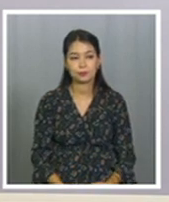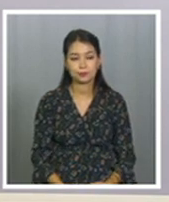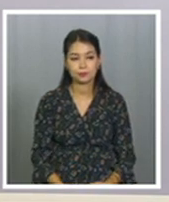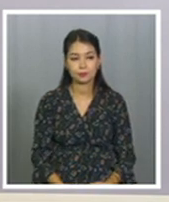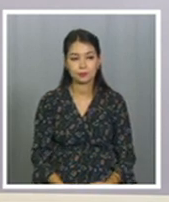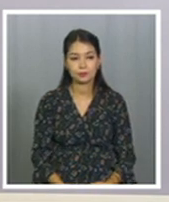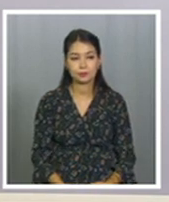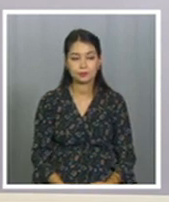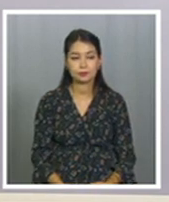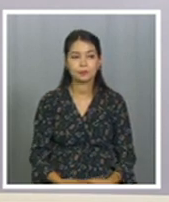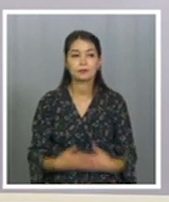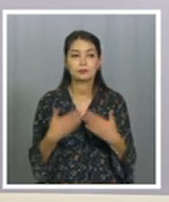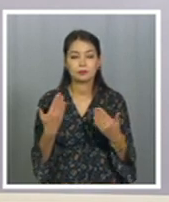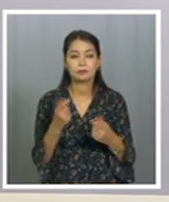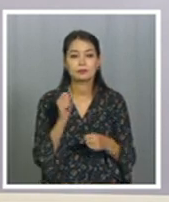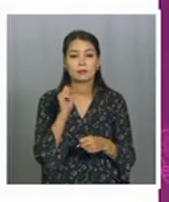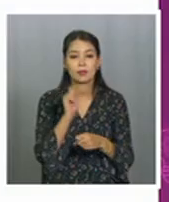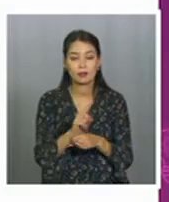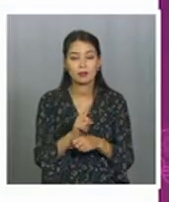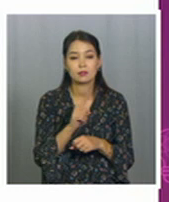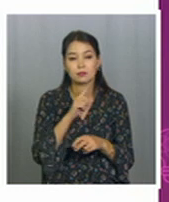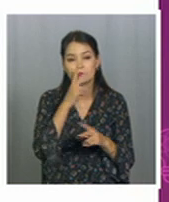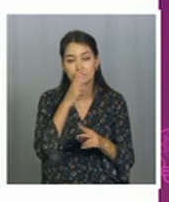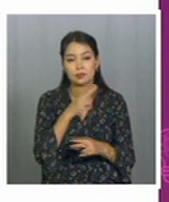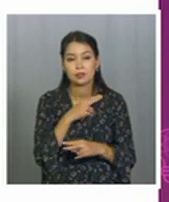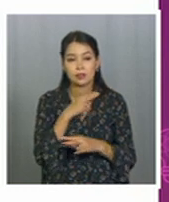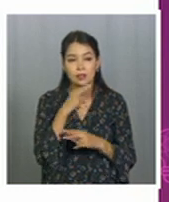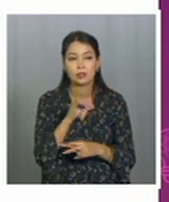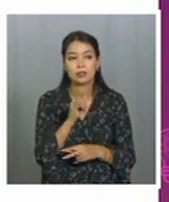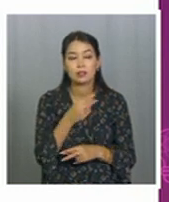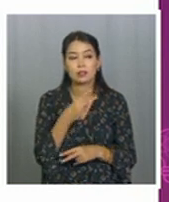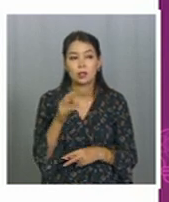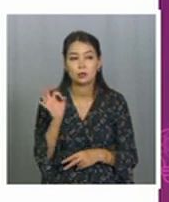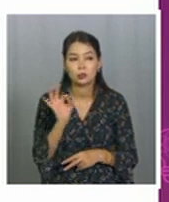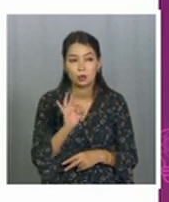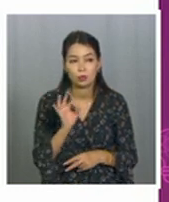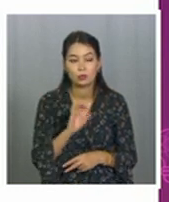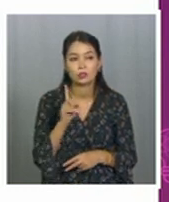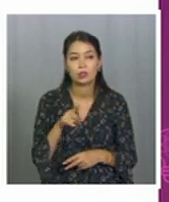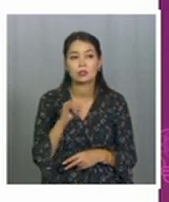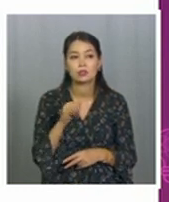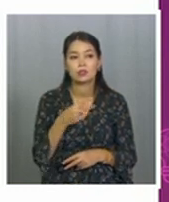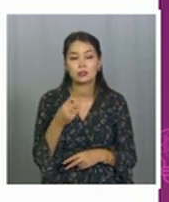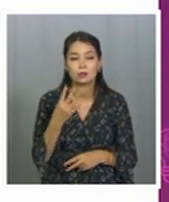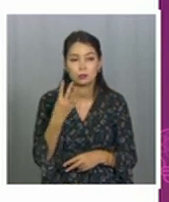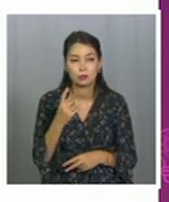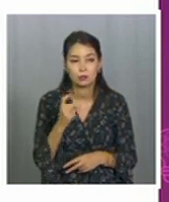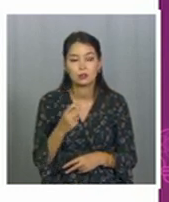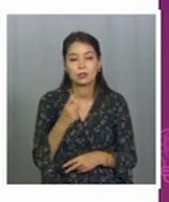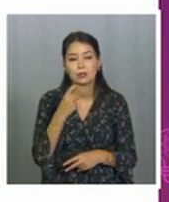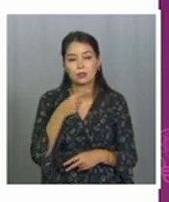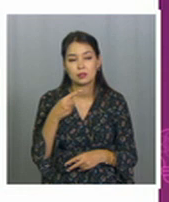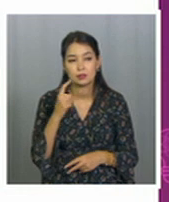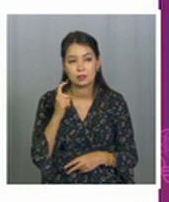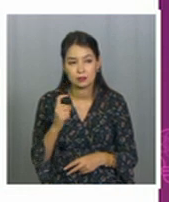Енді мына тапсырмаға назар аударыңыз. Y тең 0 және Y тең 4x азайтылған